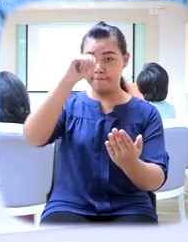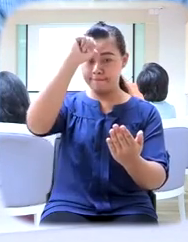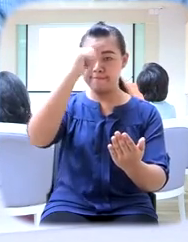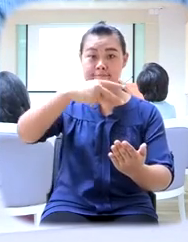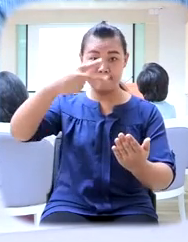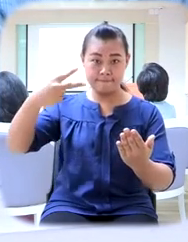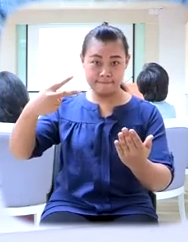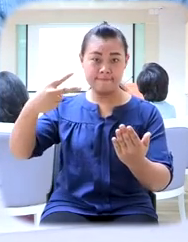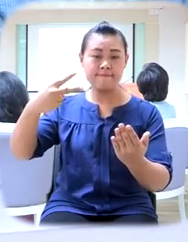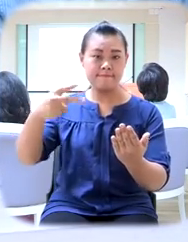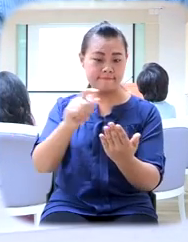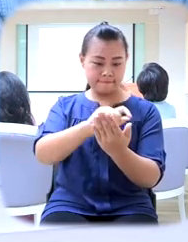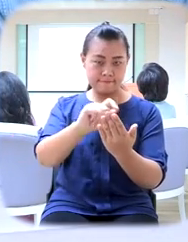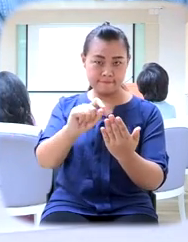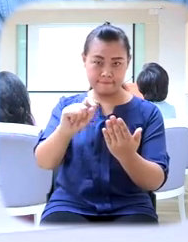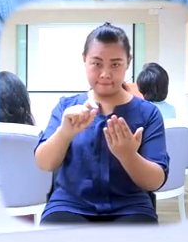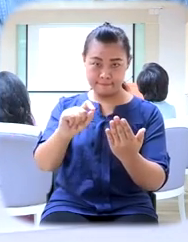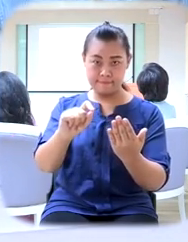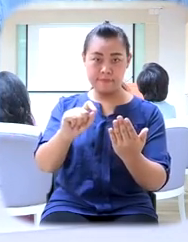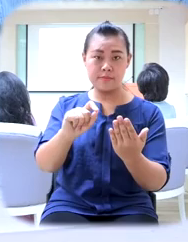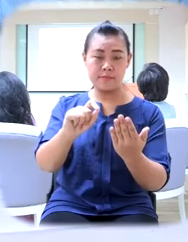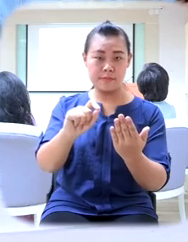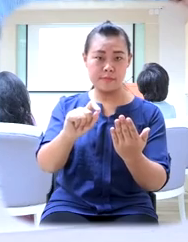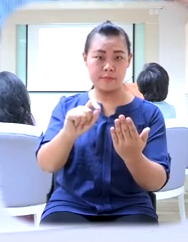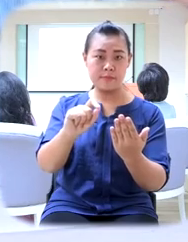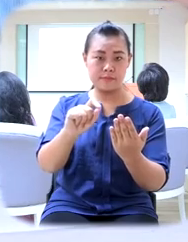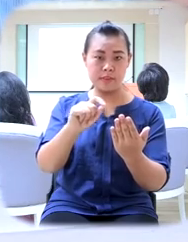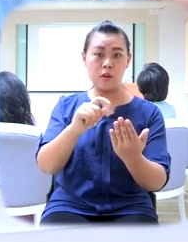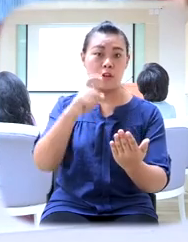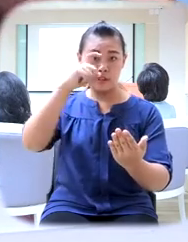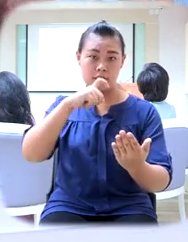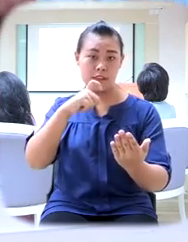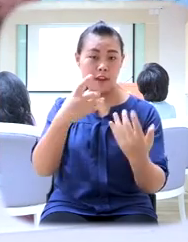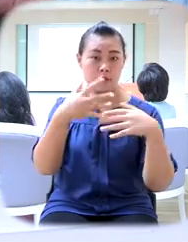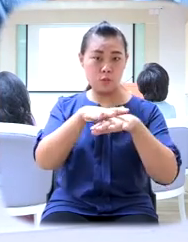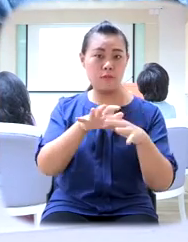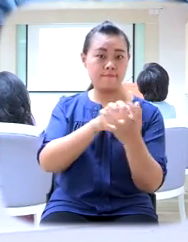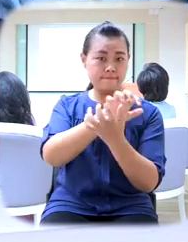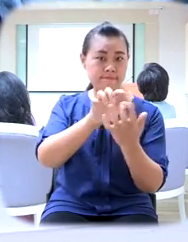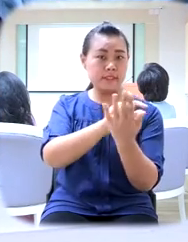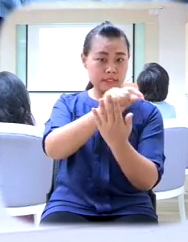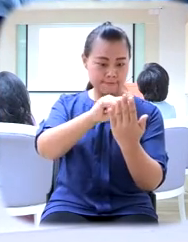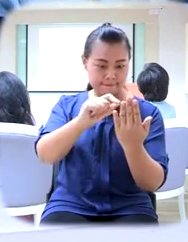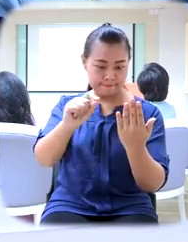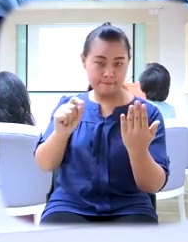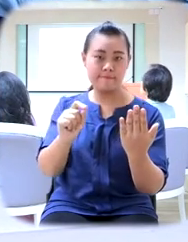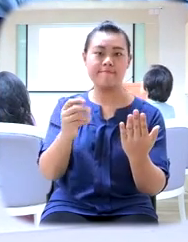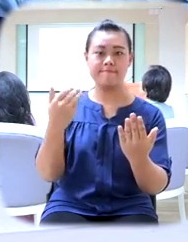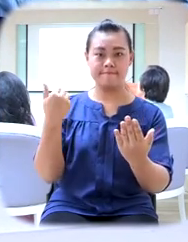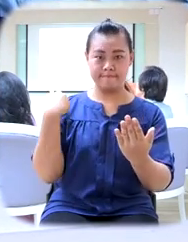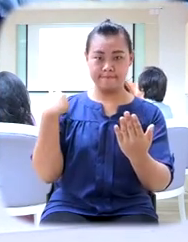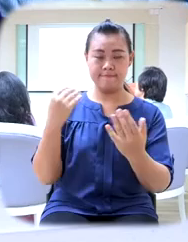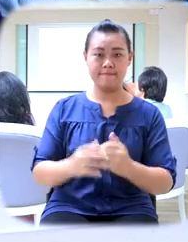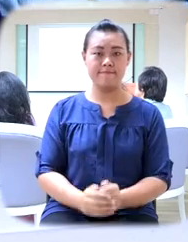าครีด้วยที่ใช้เป็นภาษาสันสกฤตนะครับแล้วก็ที่เป็นตัวไทยด้วยเช่นเดียวกันนะครับ คือฉบับมันจะมีการพิมพ์